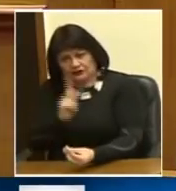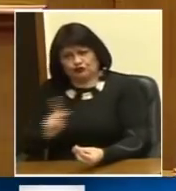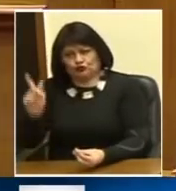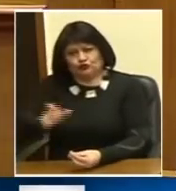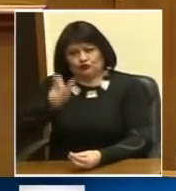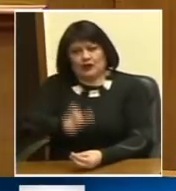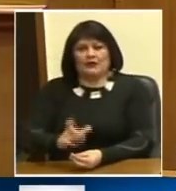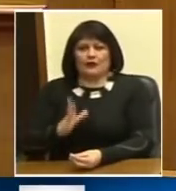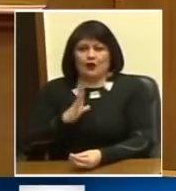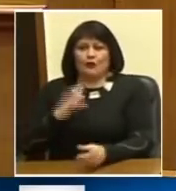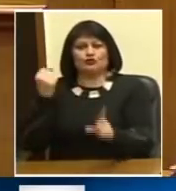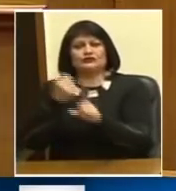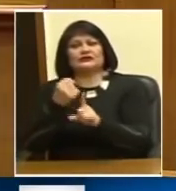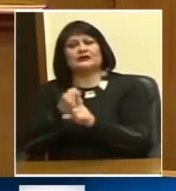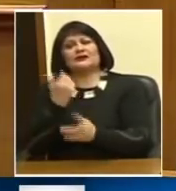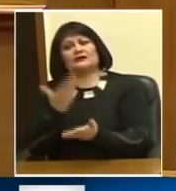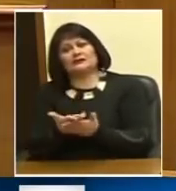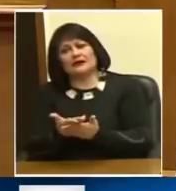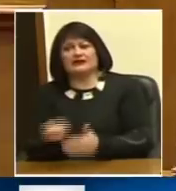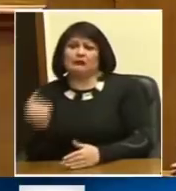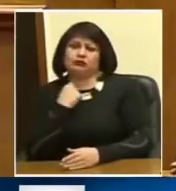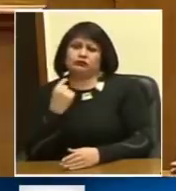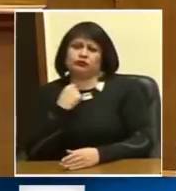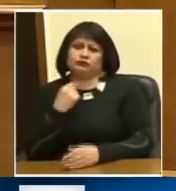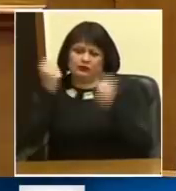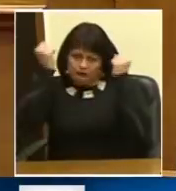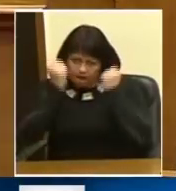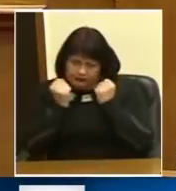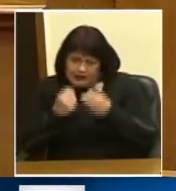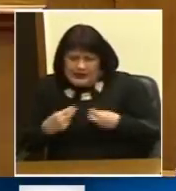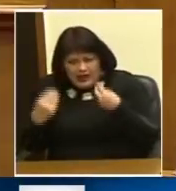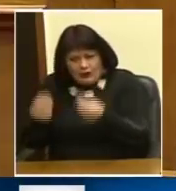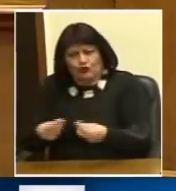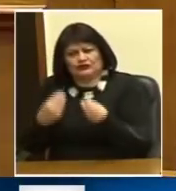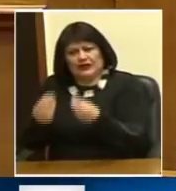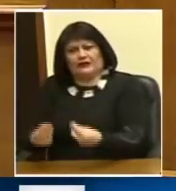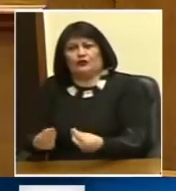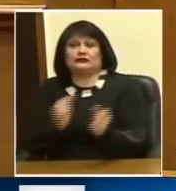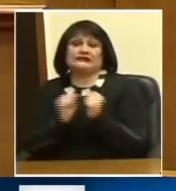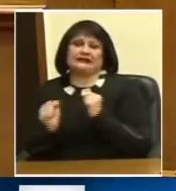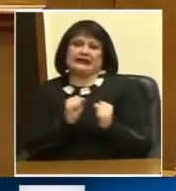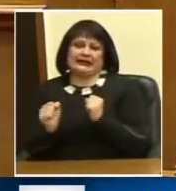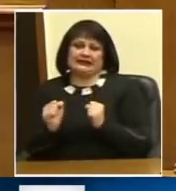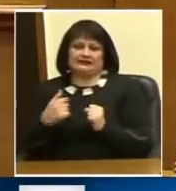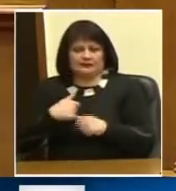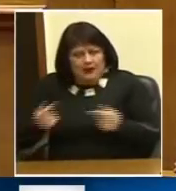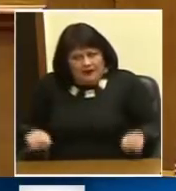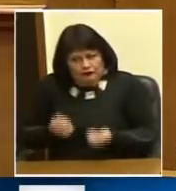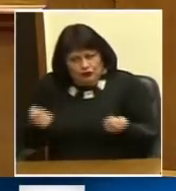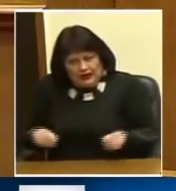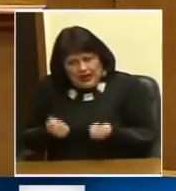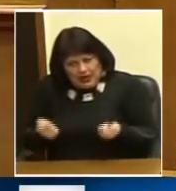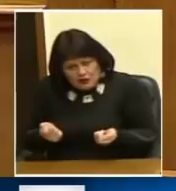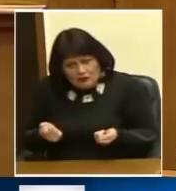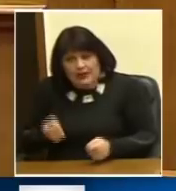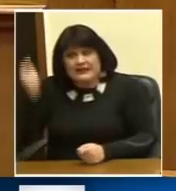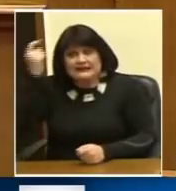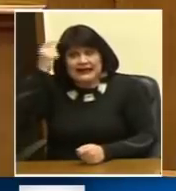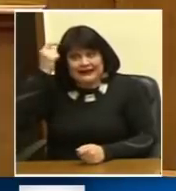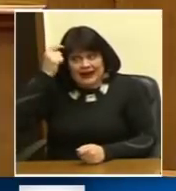να διεκδικήσει αυτά που έχασε στον καιρό της κρίσης. Αυτό κάνουμε και με την αντίληψή μας